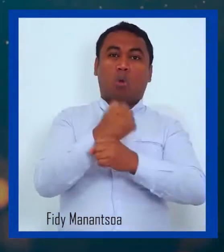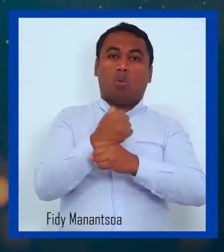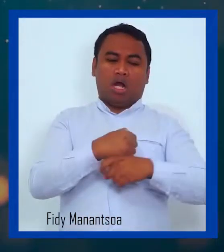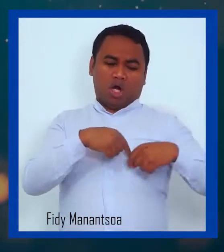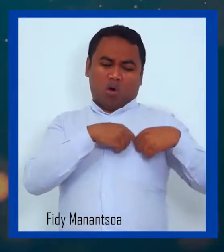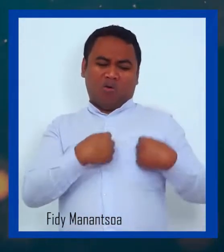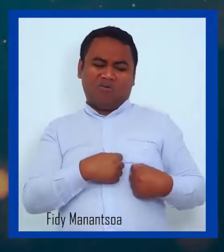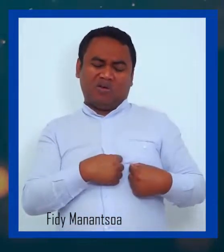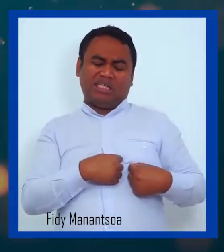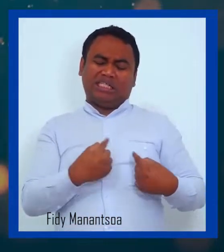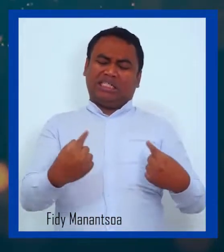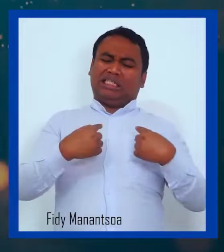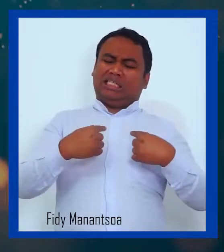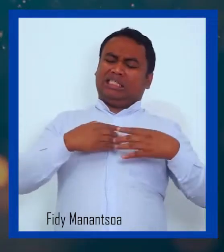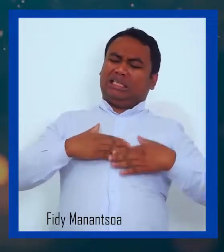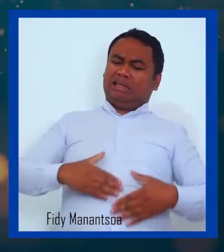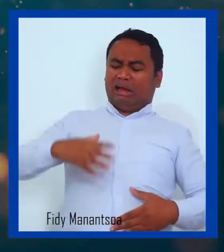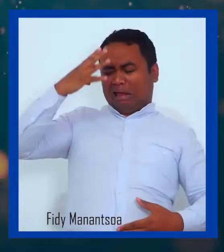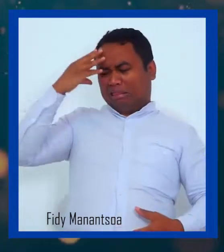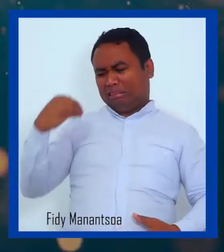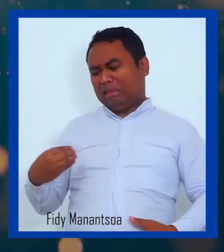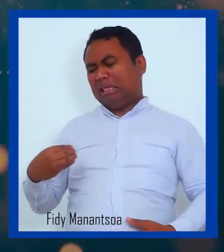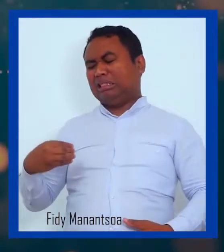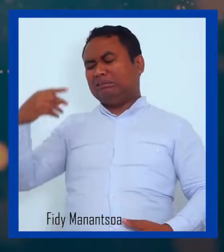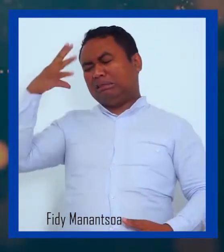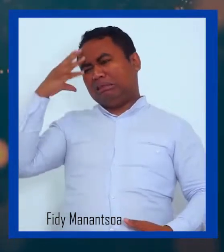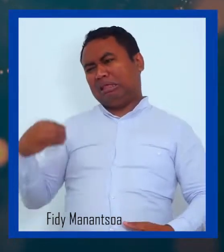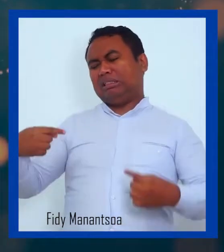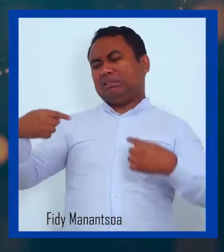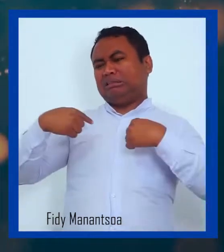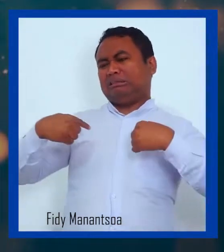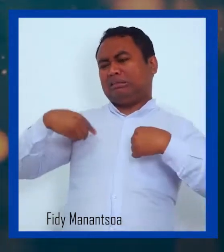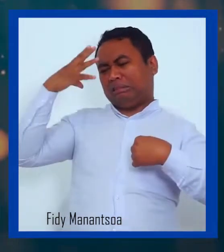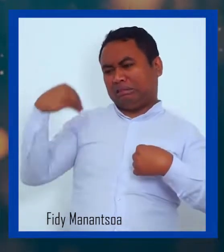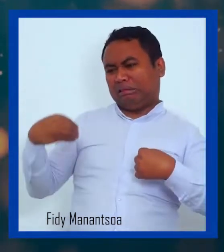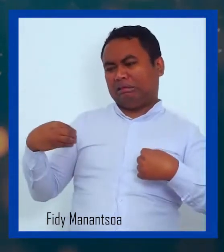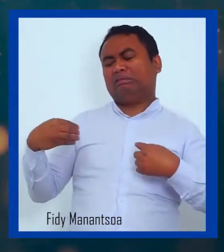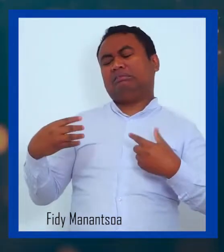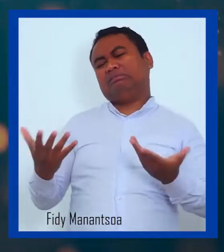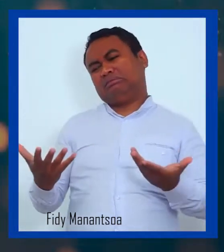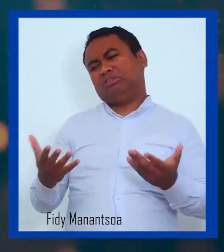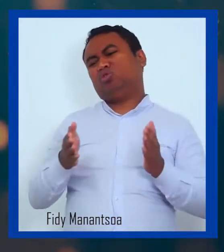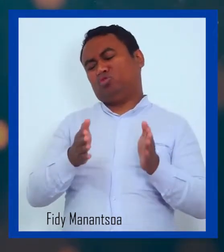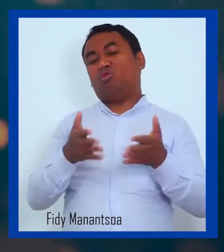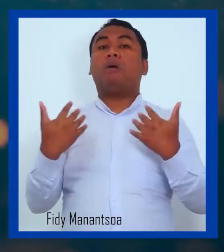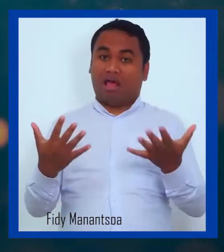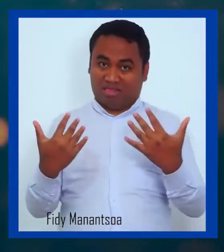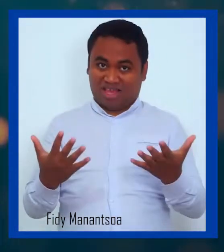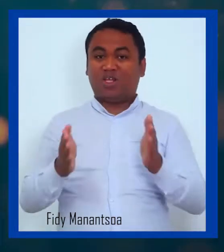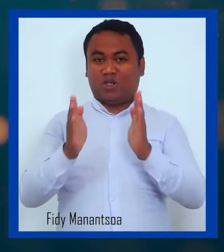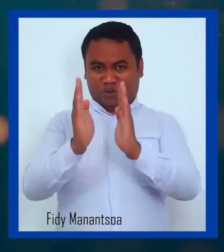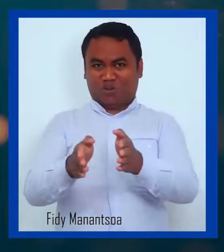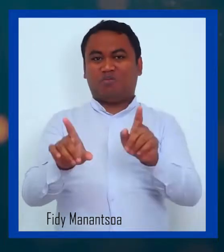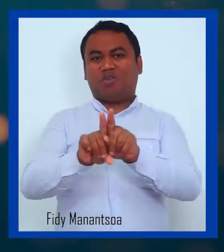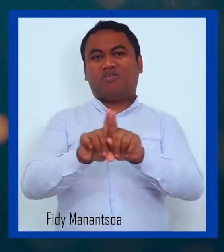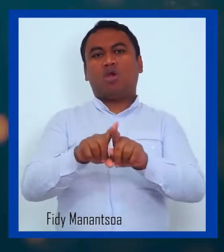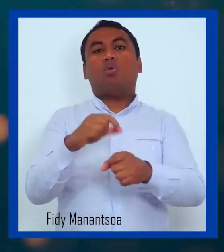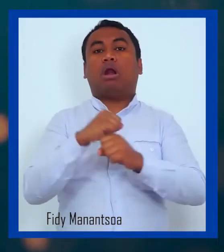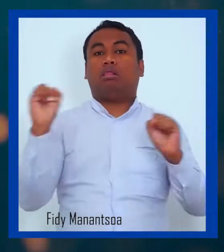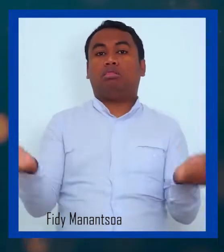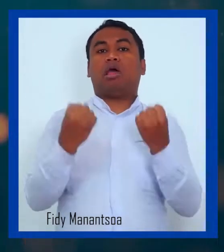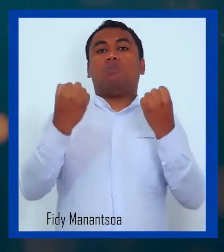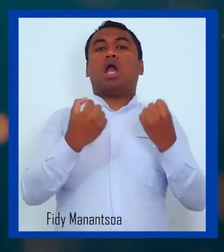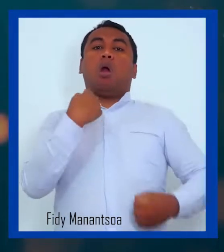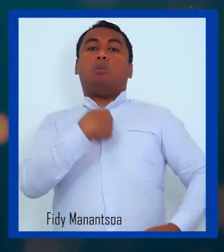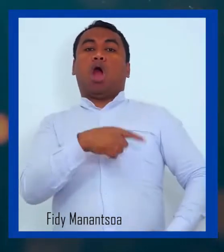Reny fanamelohan-tena sy fahakiviana reny matetika ny fakapanapahazo ny olona satria asa tafalatsaka anatin'ny ota izy, nanao zavatra tsy